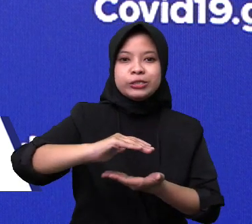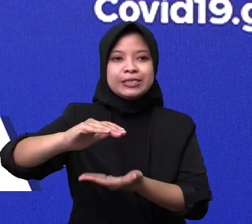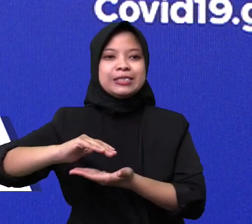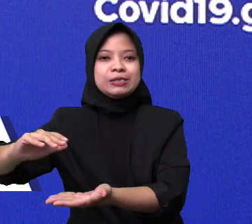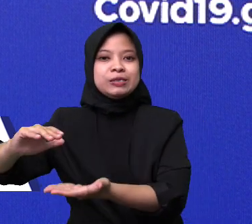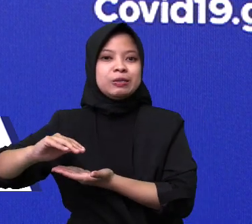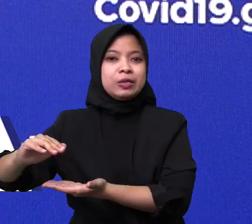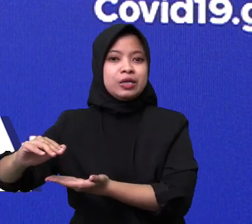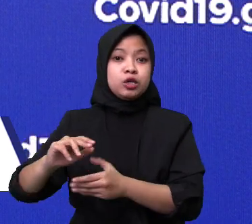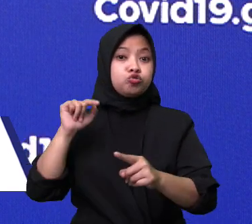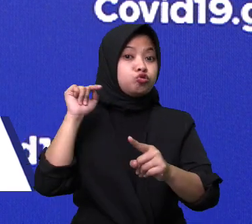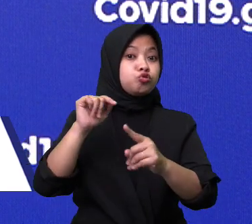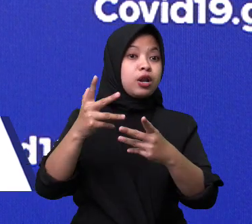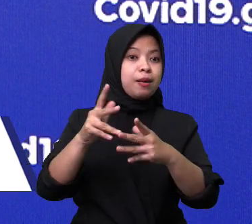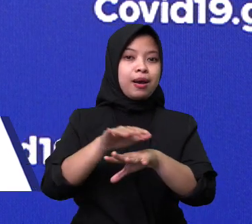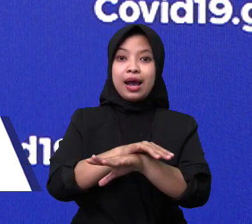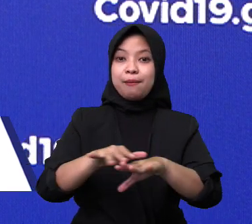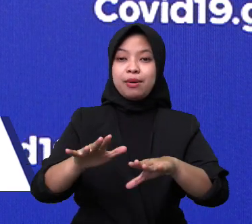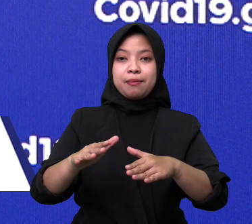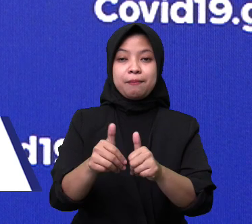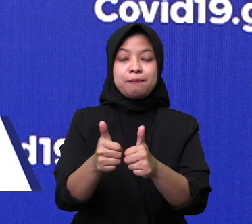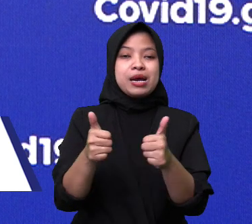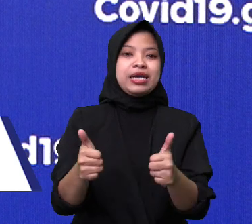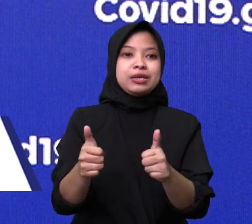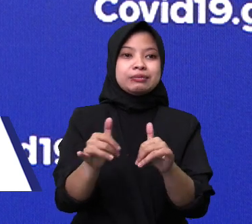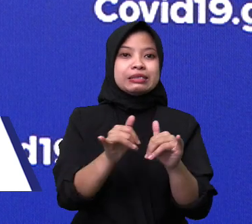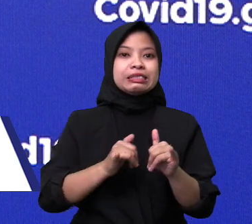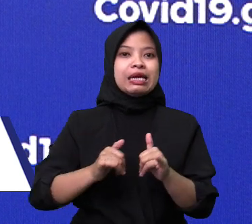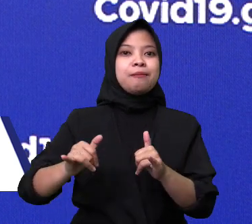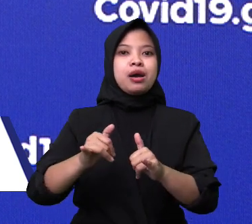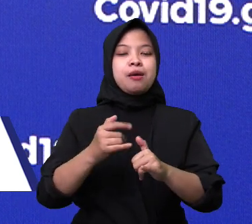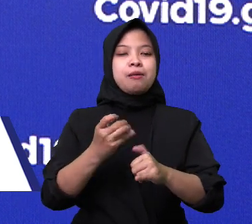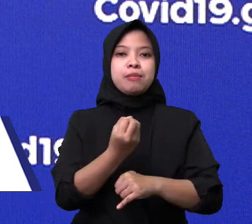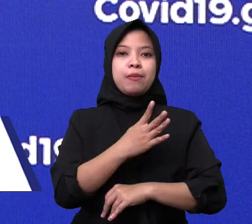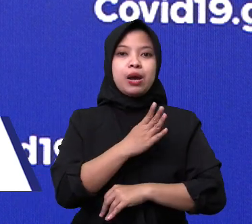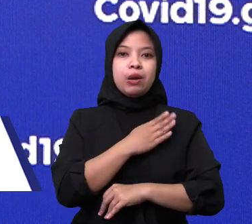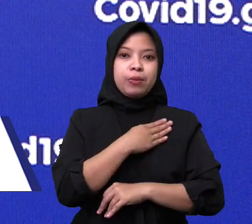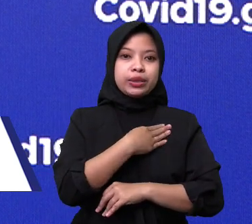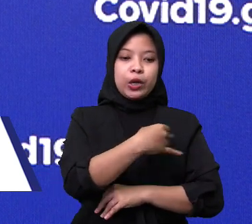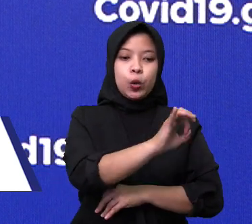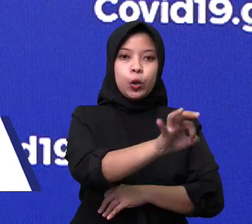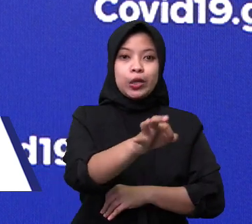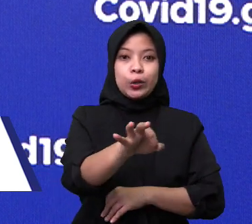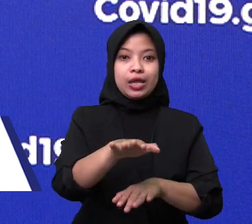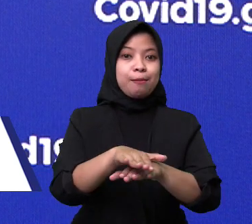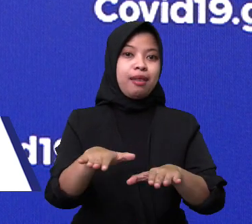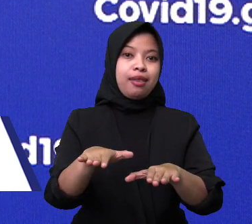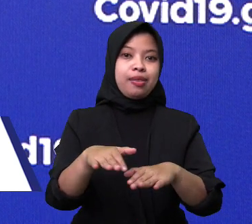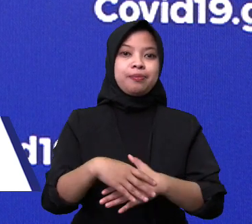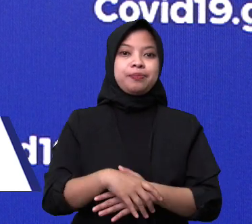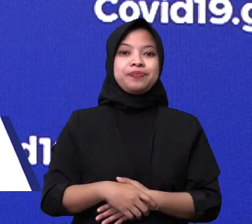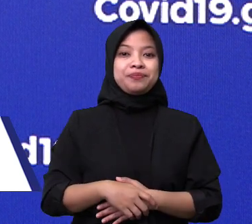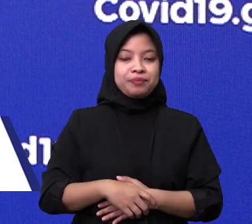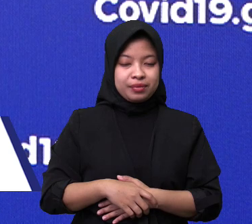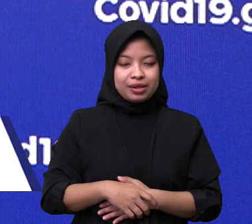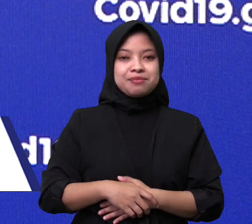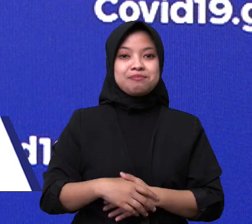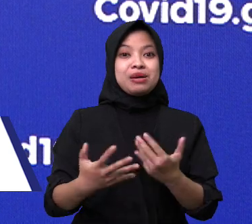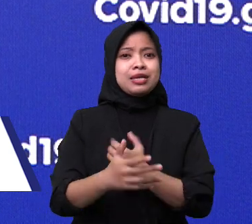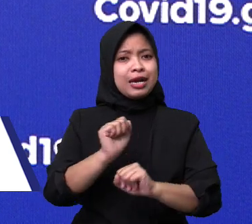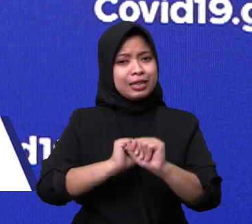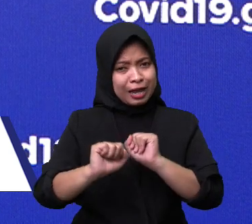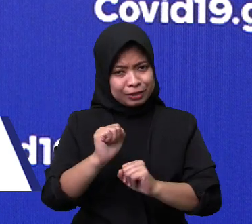vaksinasi agar dapat tersalurkan dengan baik dan merata di tiap kabupaten kota. Dan masyarakat dapat proaktif